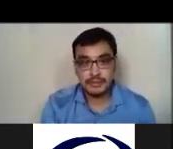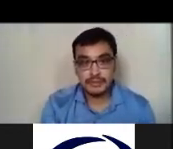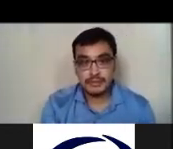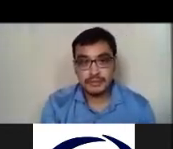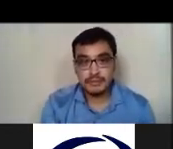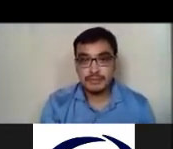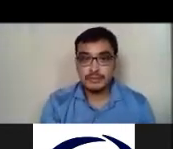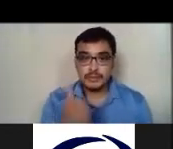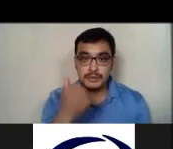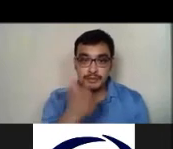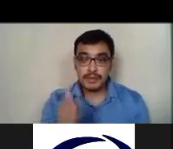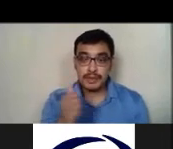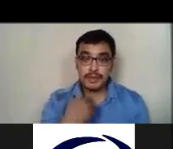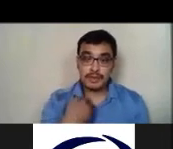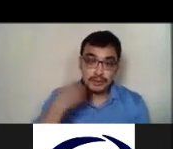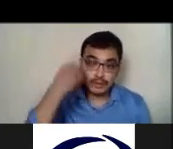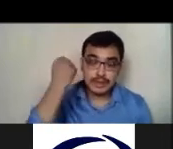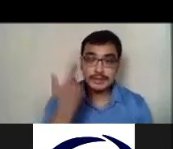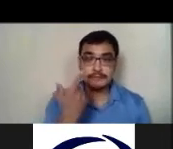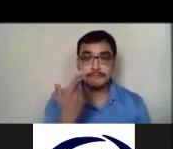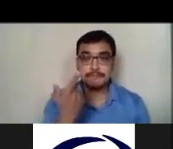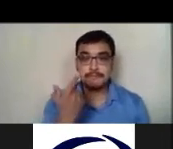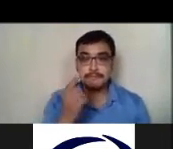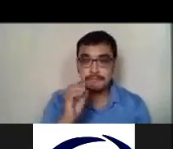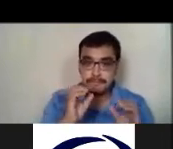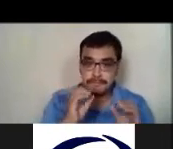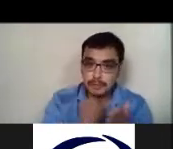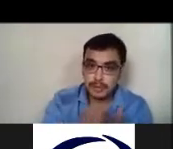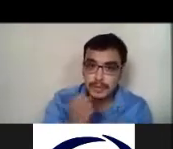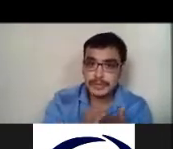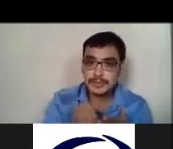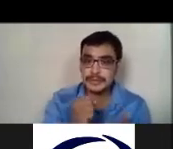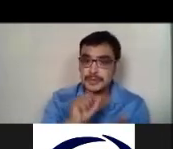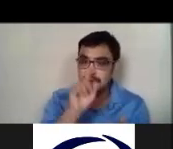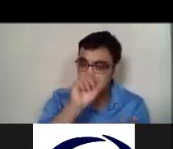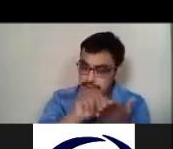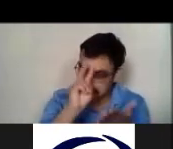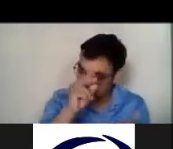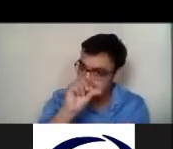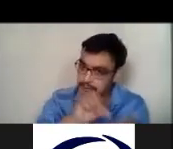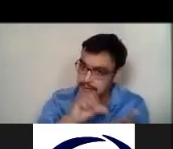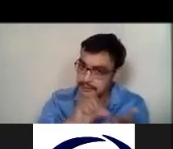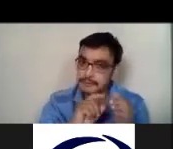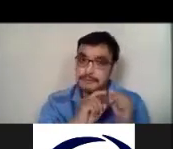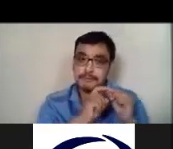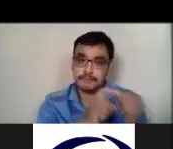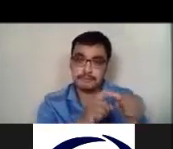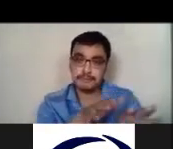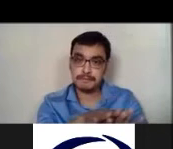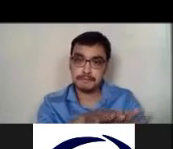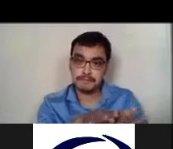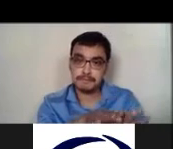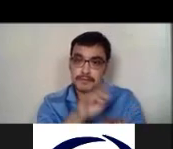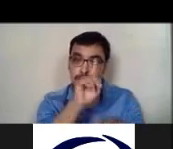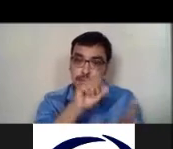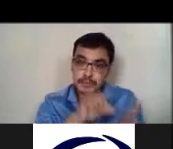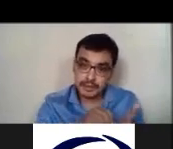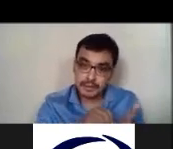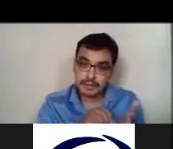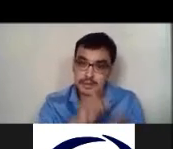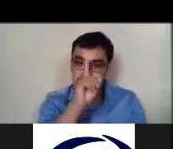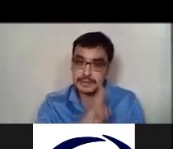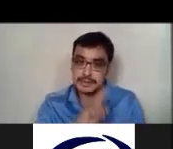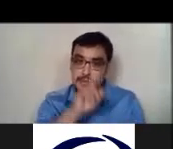अब सुसाइड एटेम्प्ट कति एकपटक मात्रै गरेको छ कि पटक पटक गरेको छ भनेर नि हामीले सोधे हेरेका थियौँ. त्यसमा चाहिँ एकपटक सिङ्गल एटेम्प्ट